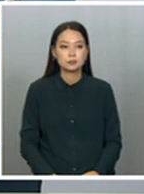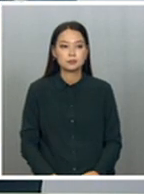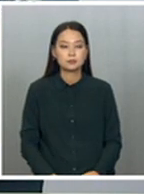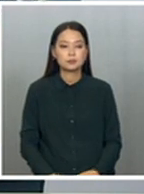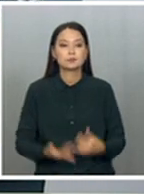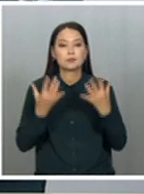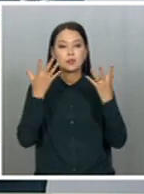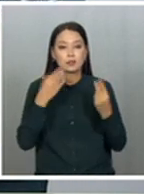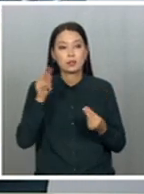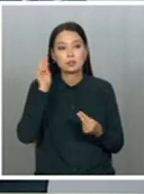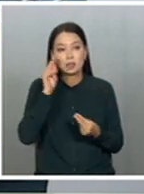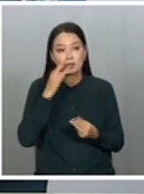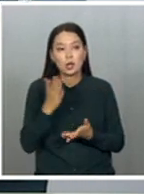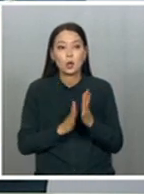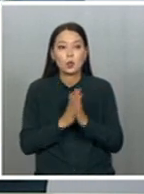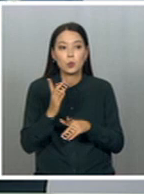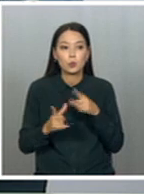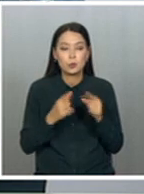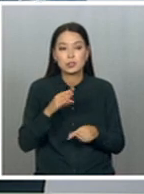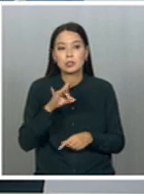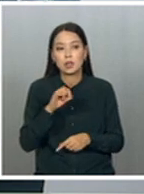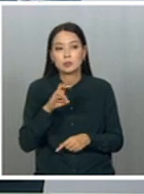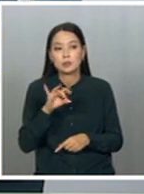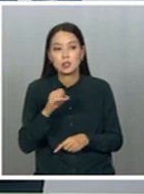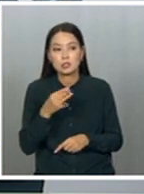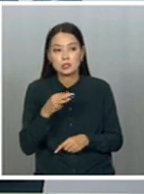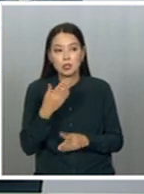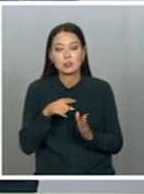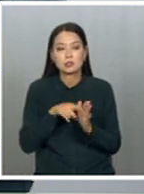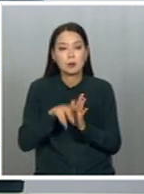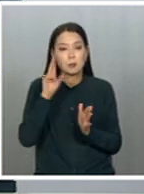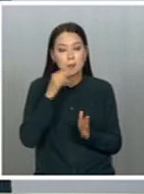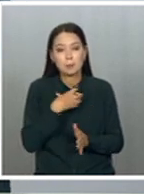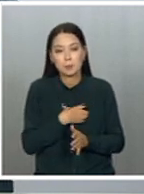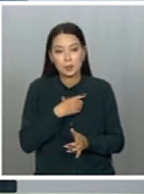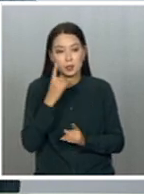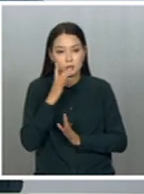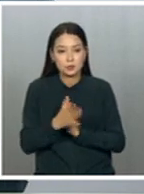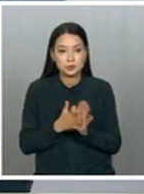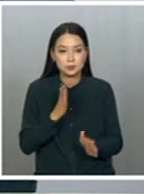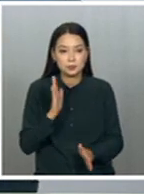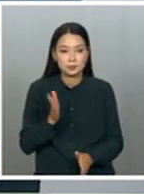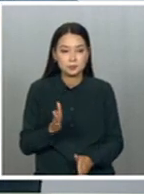Бүгінгі сабақта өсімдіктердегі транспирация үдерісінің мәнін түсінесіз.